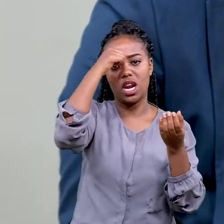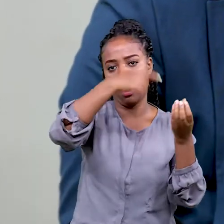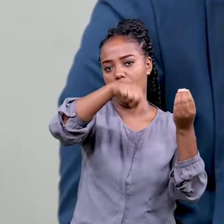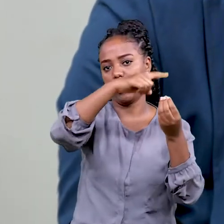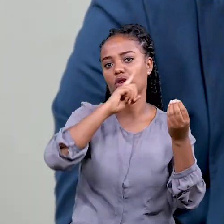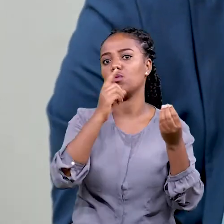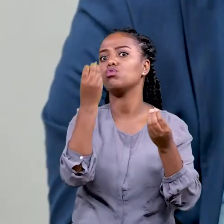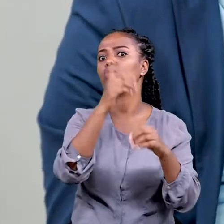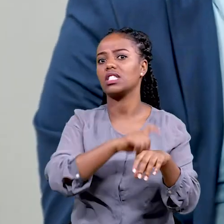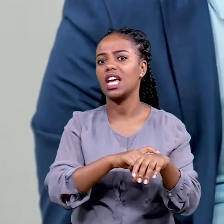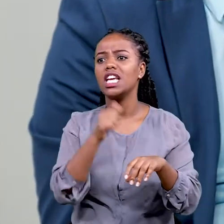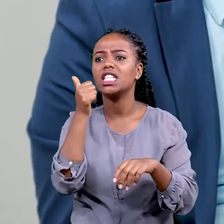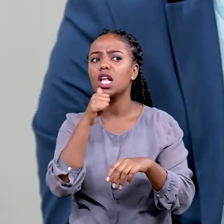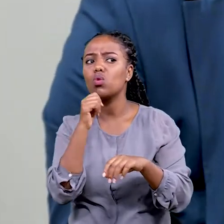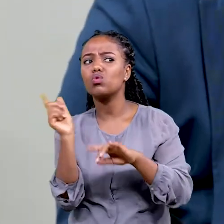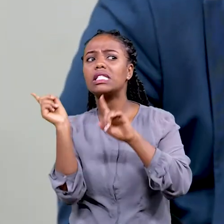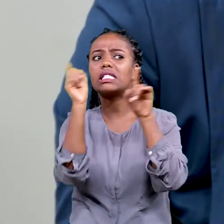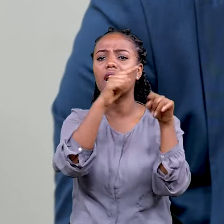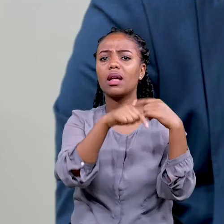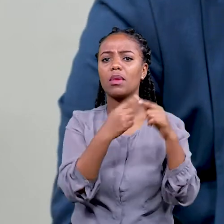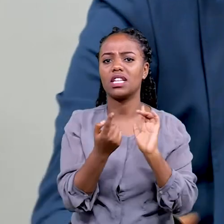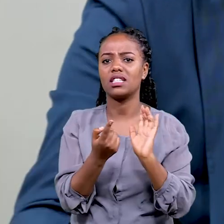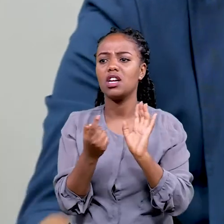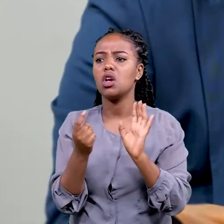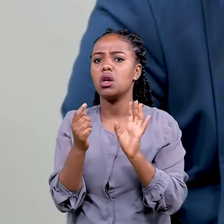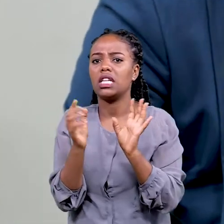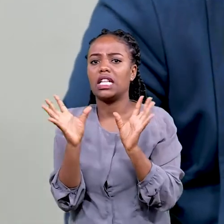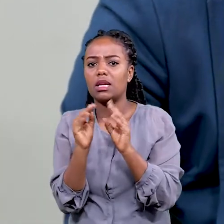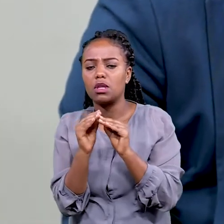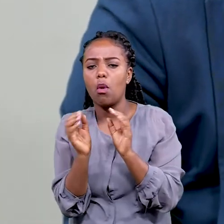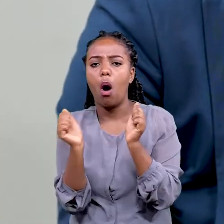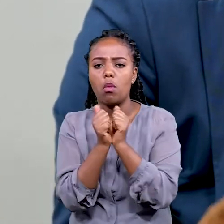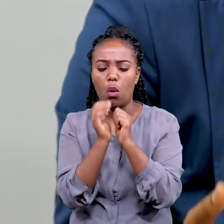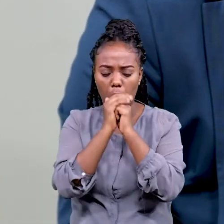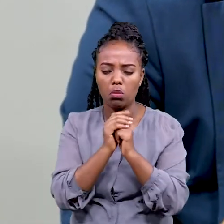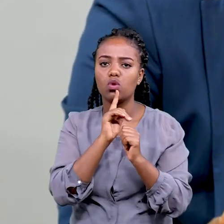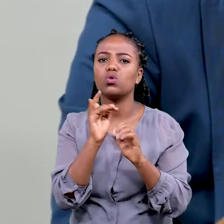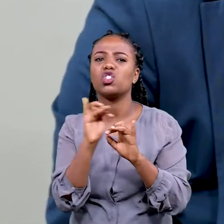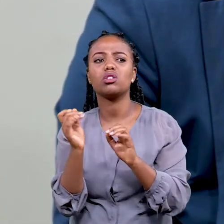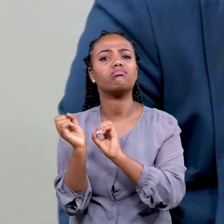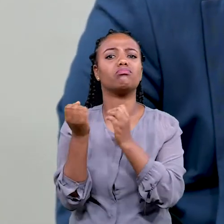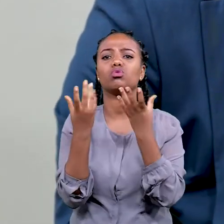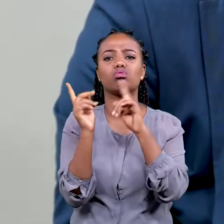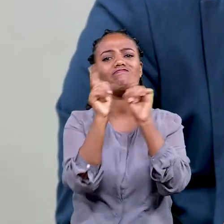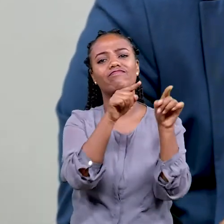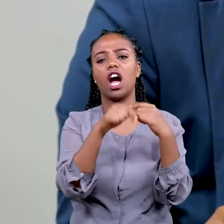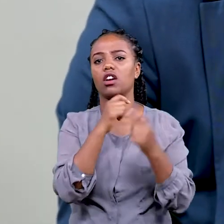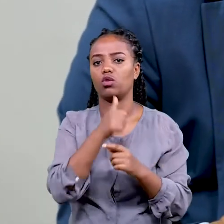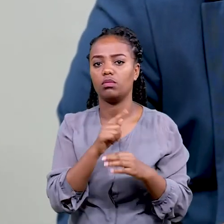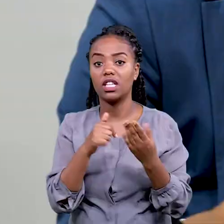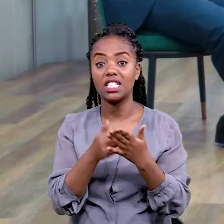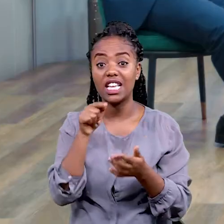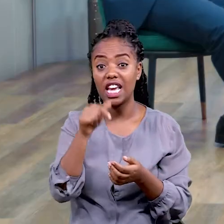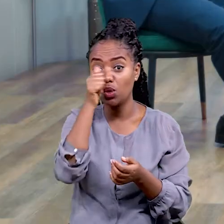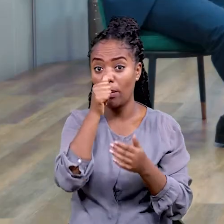ነው ብዙውን ጊዜ። ሴቶቹ እዛ ለመሄድ እንትን አይሉ ወይም ተሰብስበው ራሳቸው ሊያመልኩ ይችላሉ እንጂ እና ይህንን ሁሉ ነገር ይህ የኢትዮጵያ